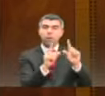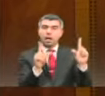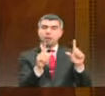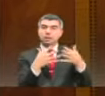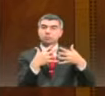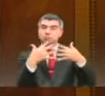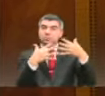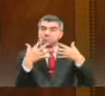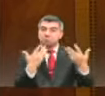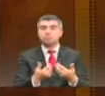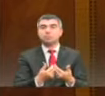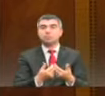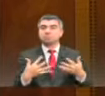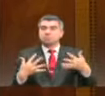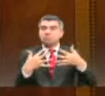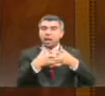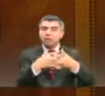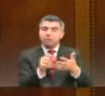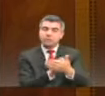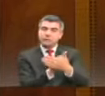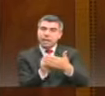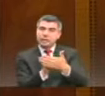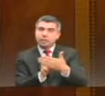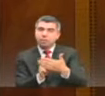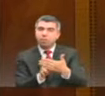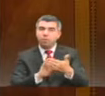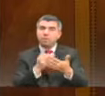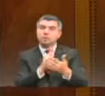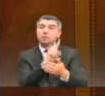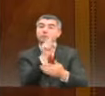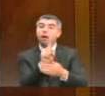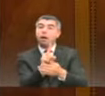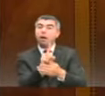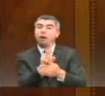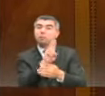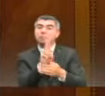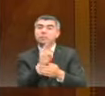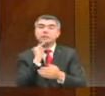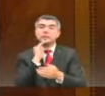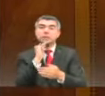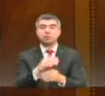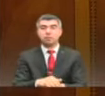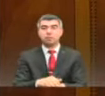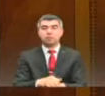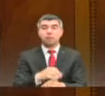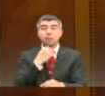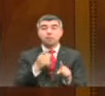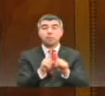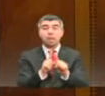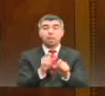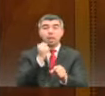والشفافية والإشراك والمحاسبة والمساءلة لضمان تدبير أمثل للموارد